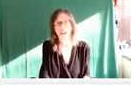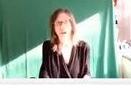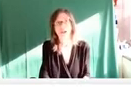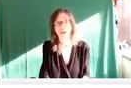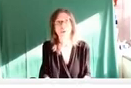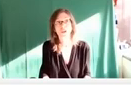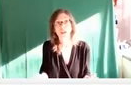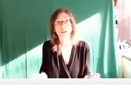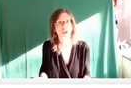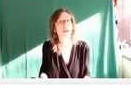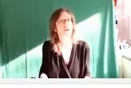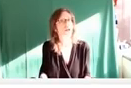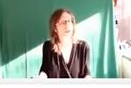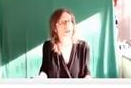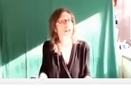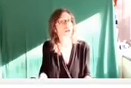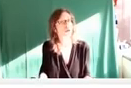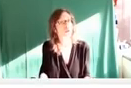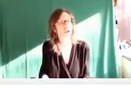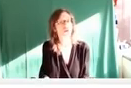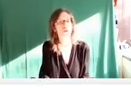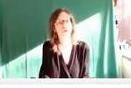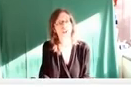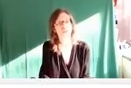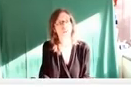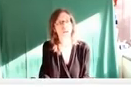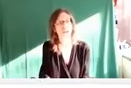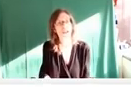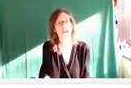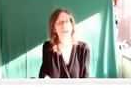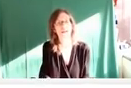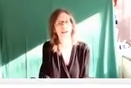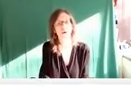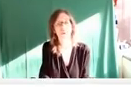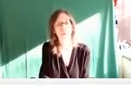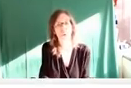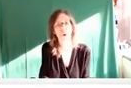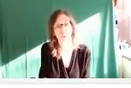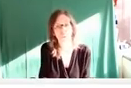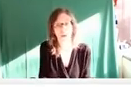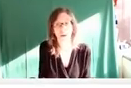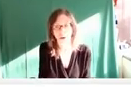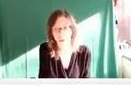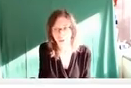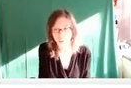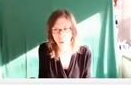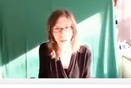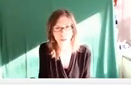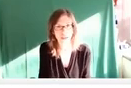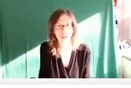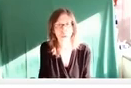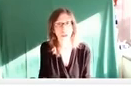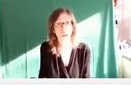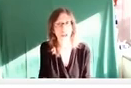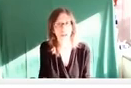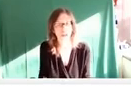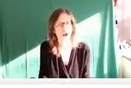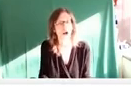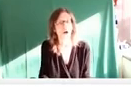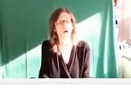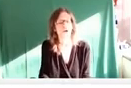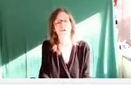des périodiques donc scientifiques avec comité de lecture et tout, qui publiaient des articles un peu... quasi